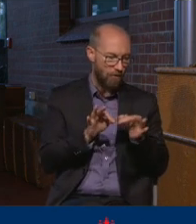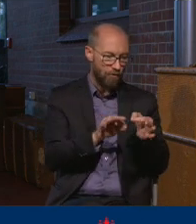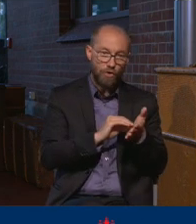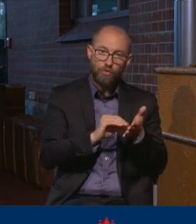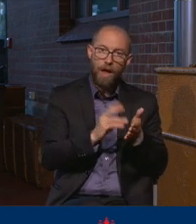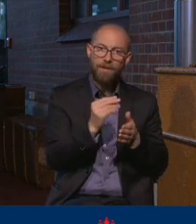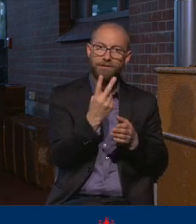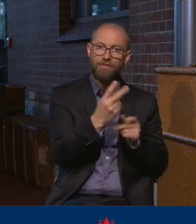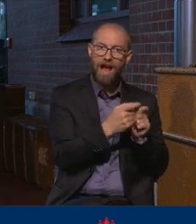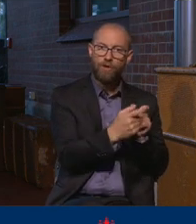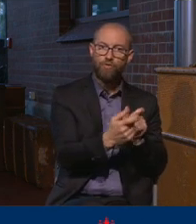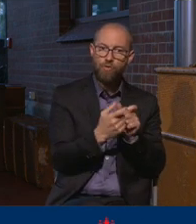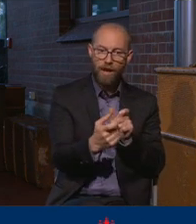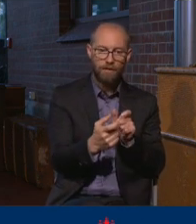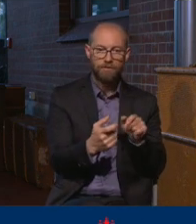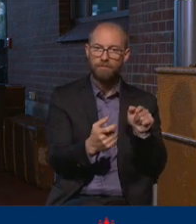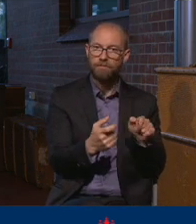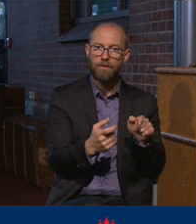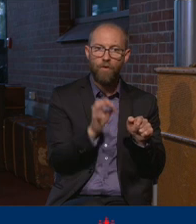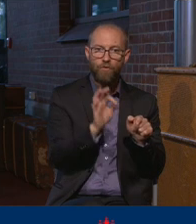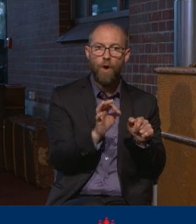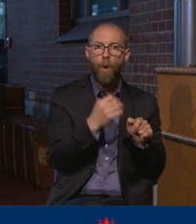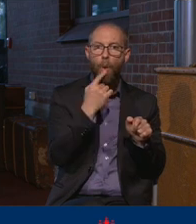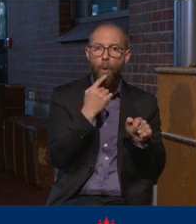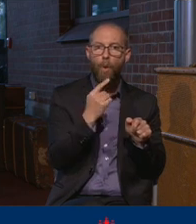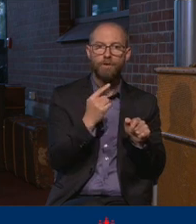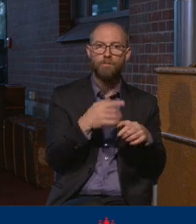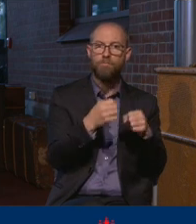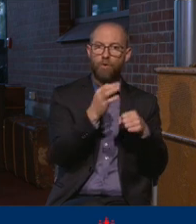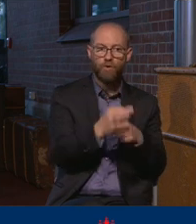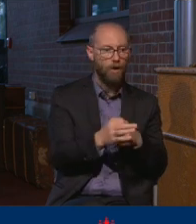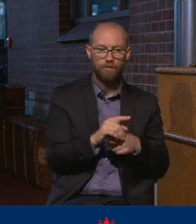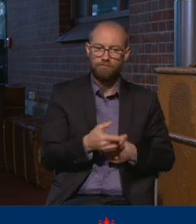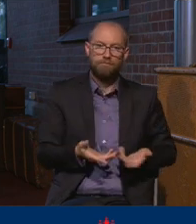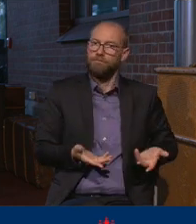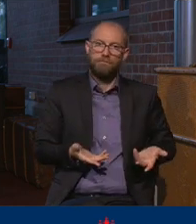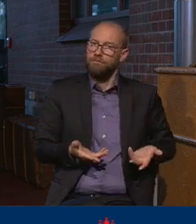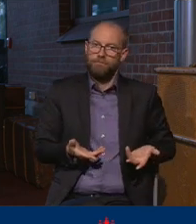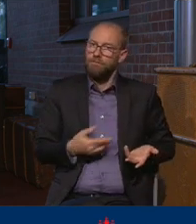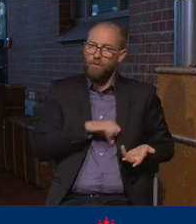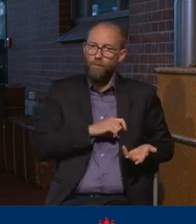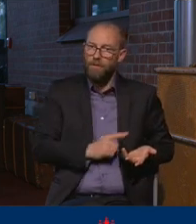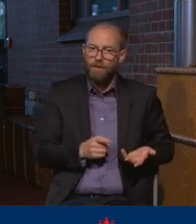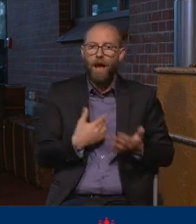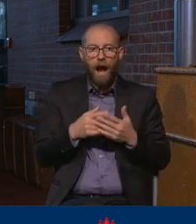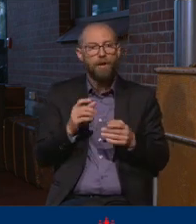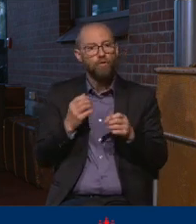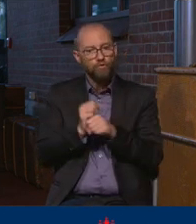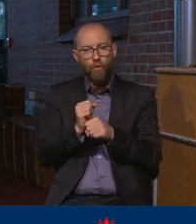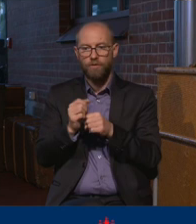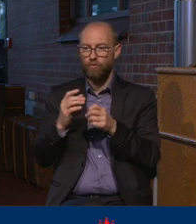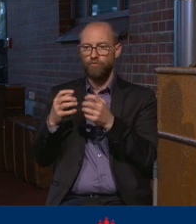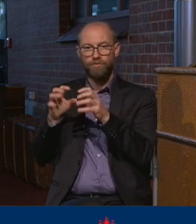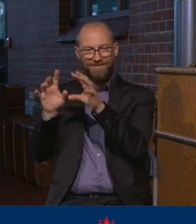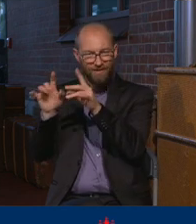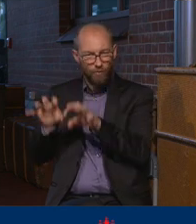selber ist nicht darstellbar aber das andere ist natürlich dass damit die strukturen mitgedacht werden und die